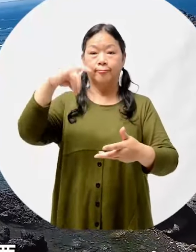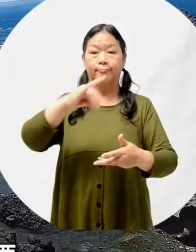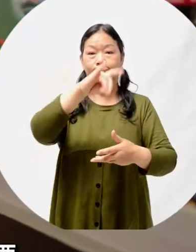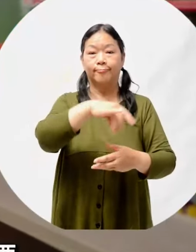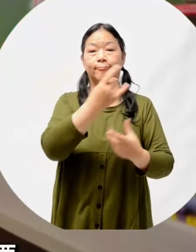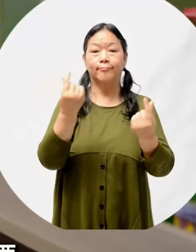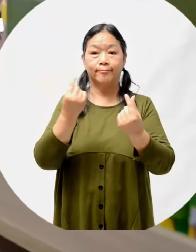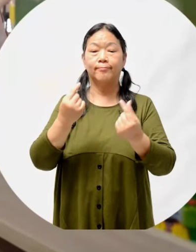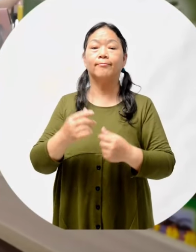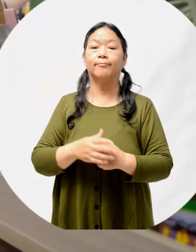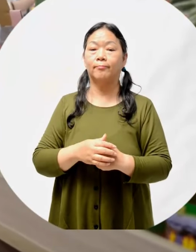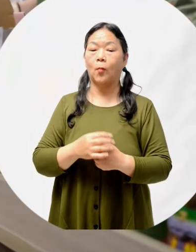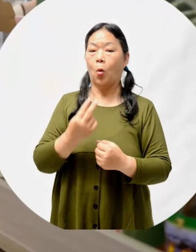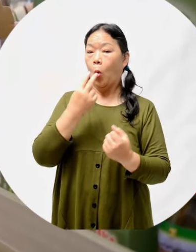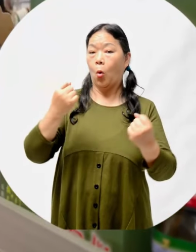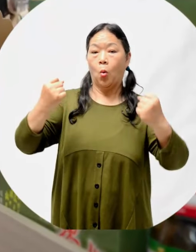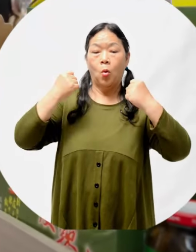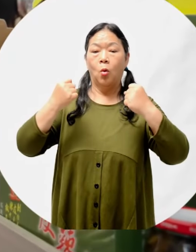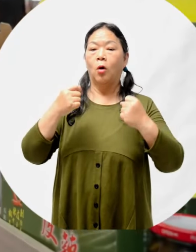著名地标。